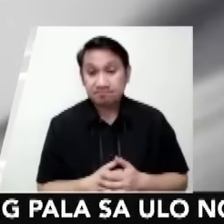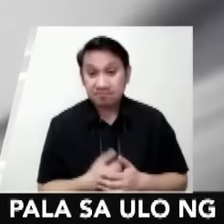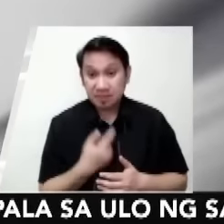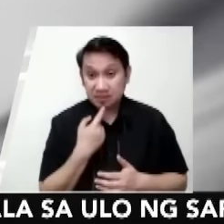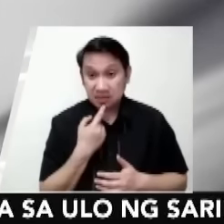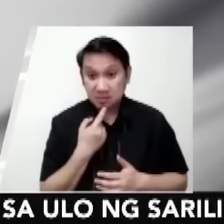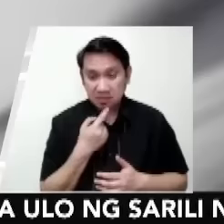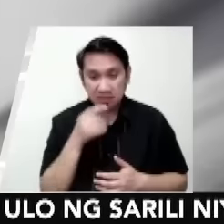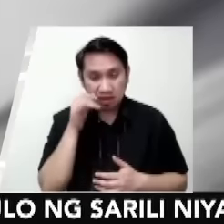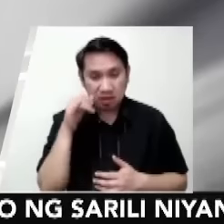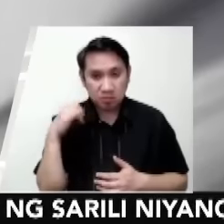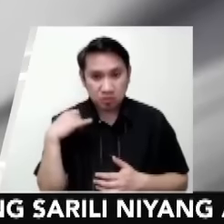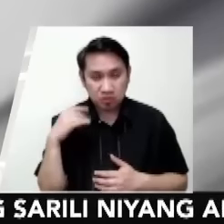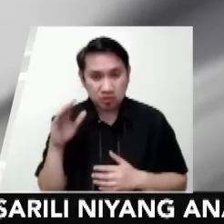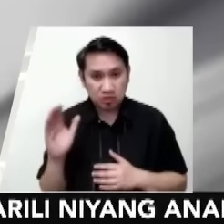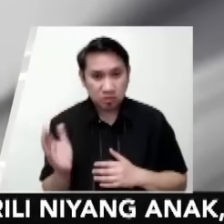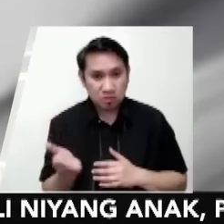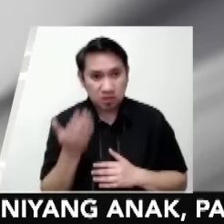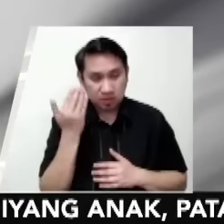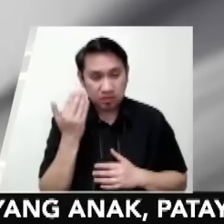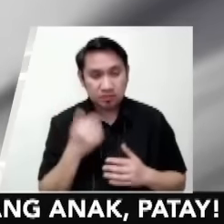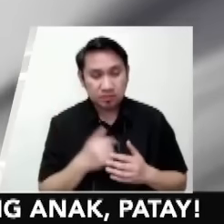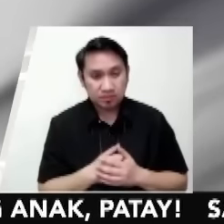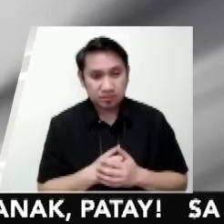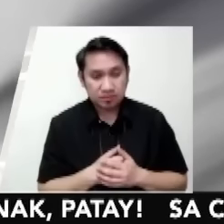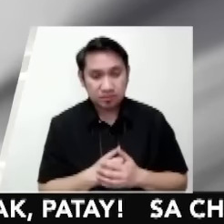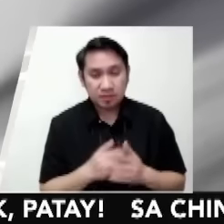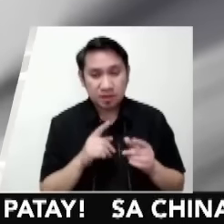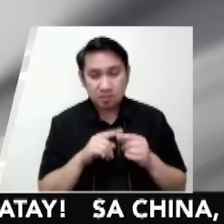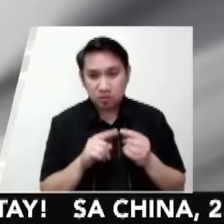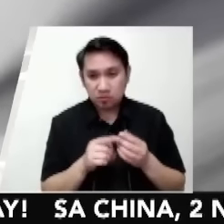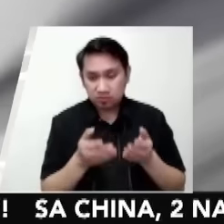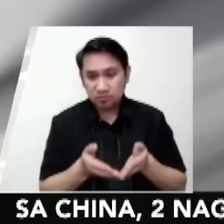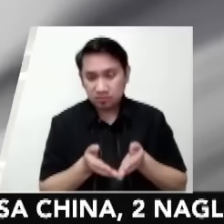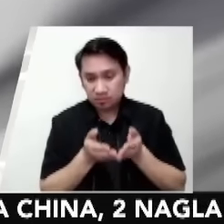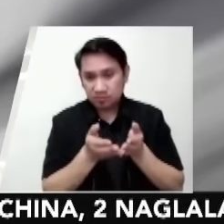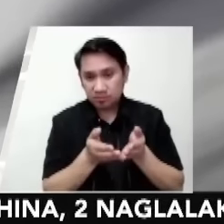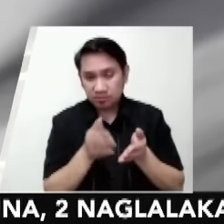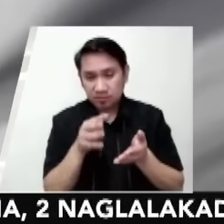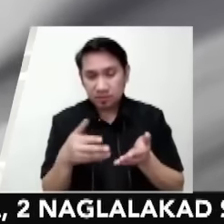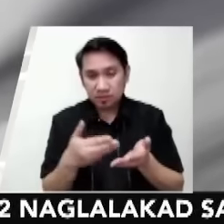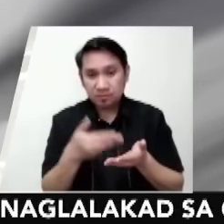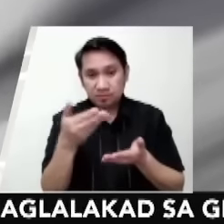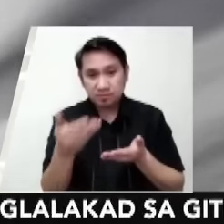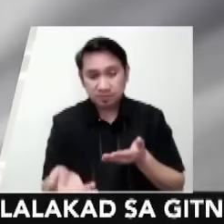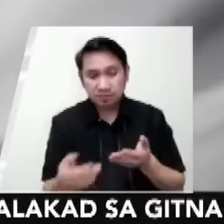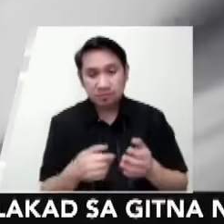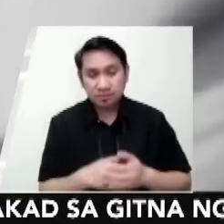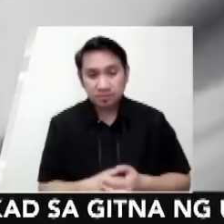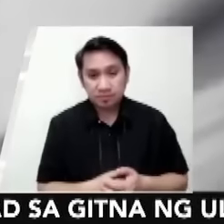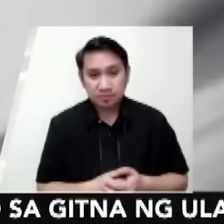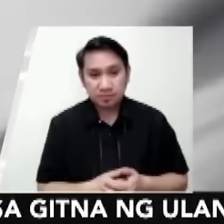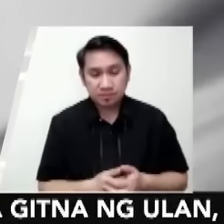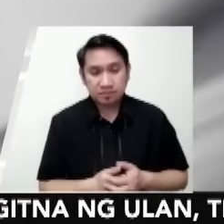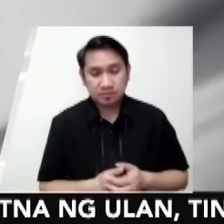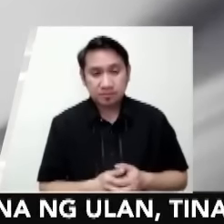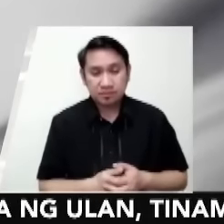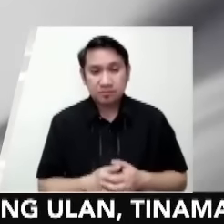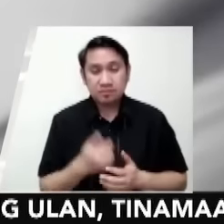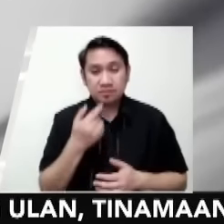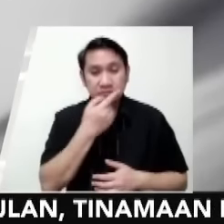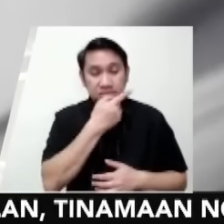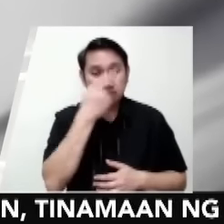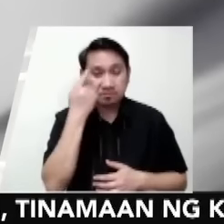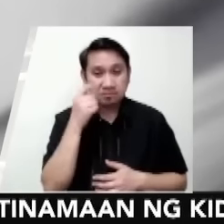ng umaga na unsyami ang rotation and resupply mission sa Ayungin Shoal kung saan nakasadsad ang BRP Sierra Madre. Dahil ito sa agresibong aksyon